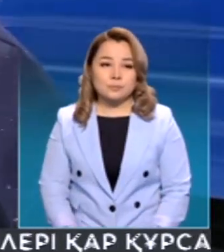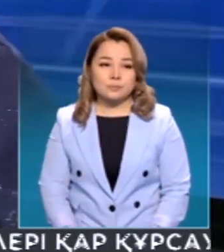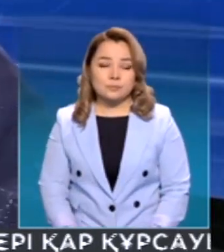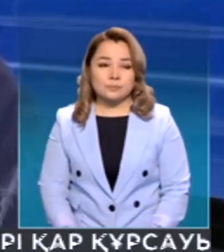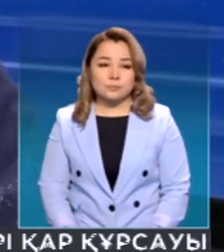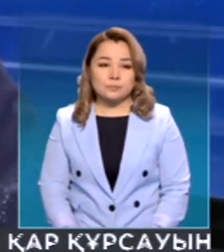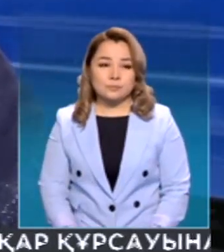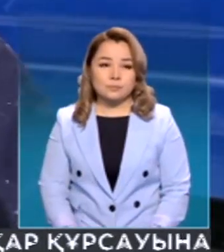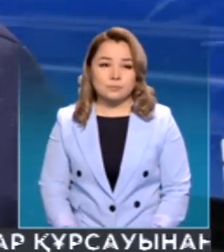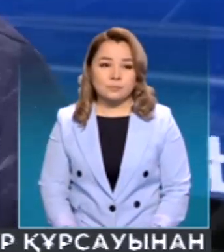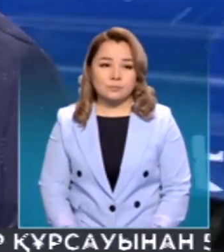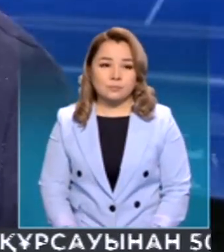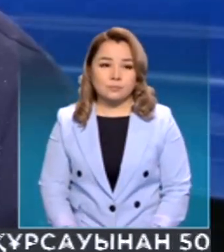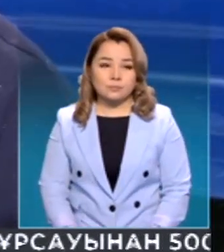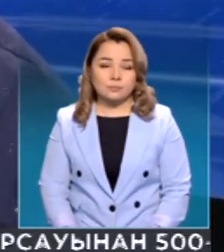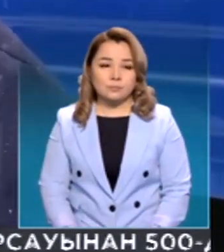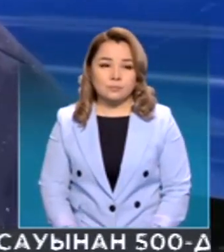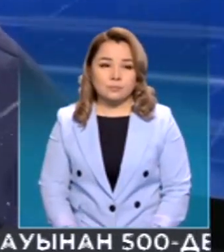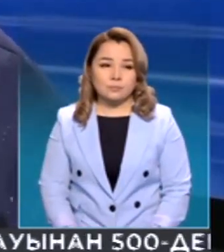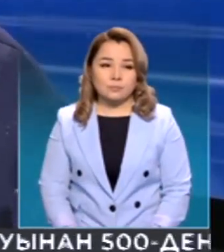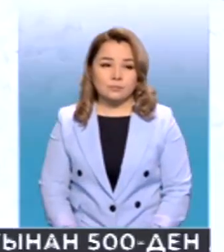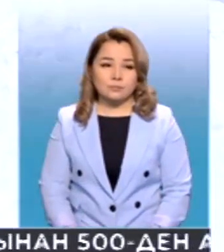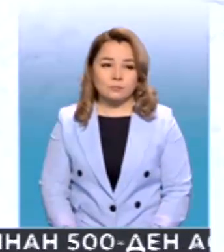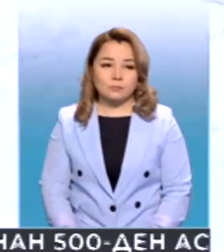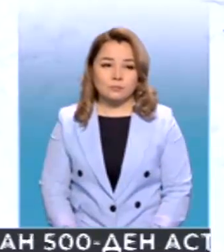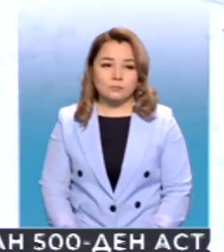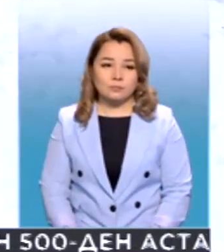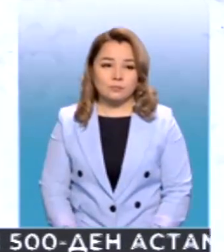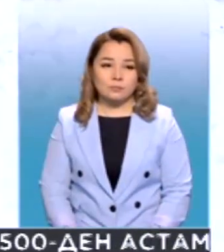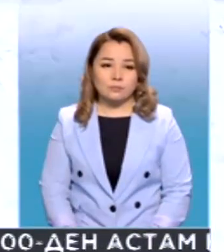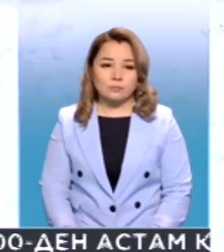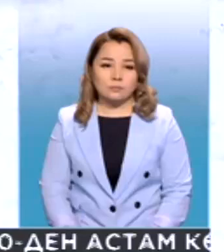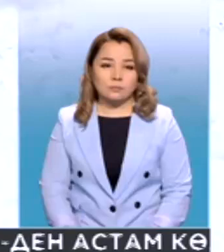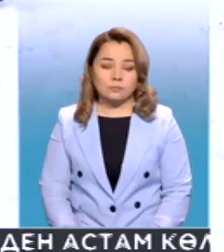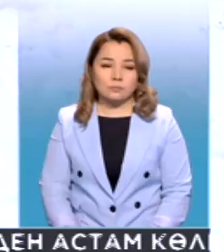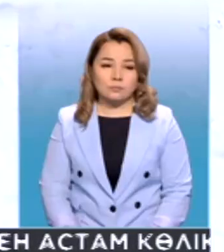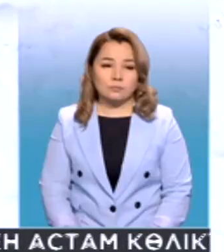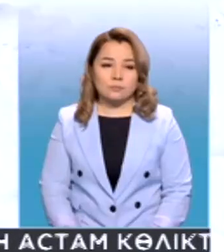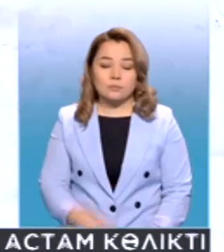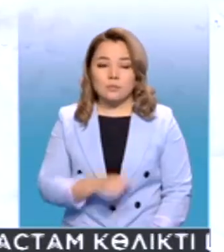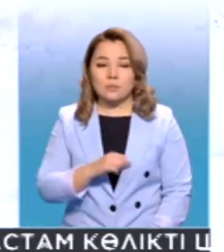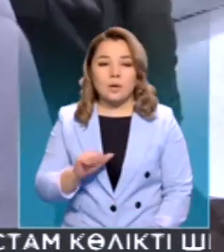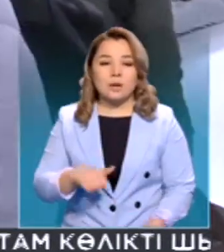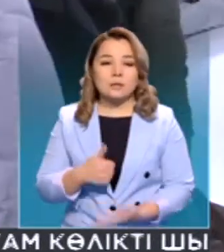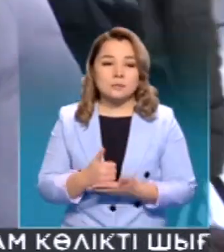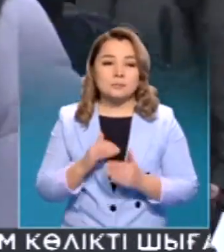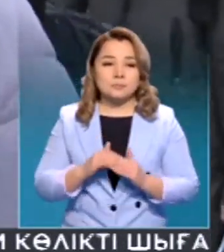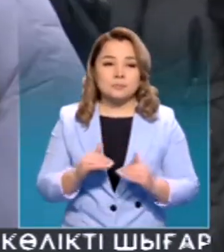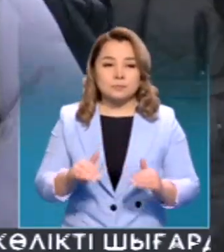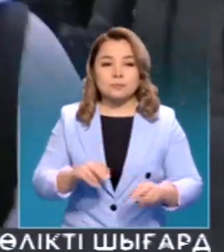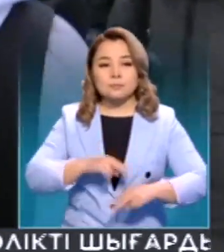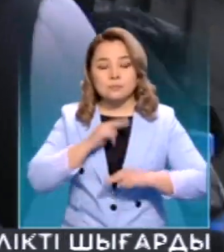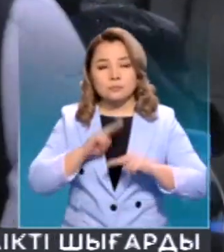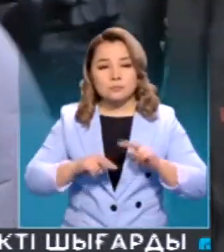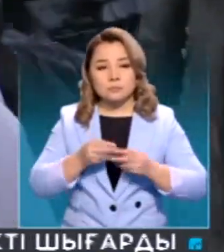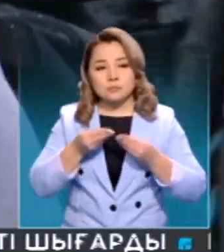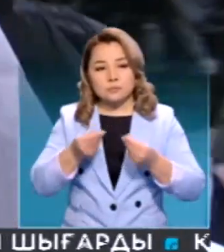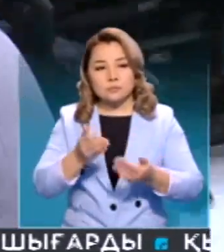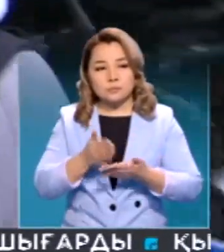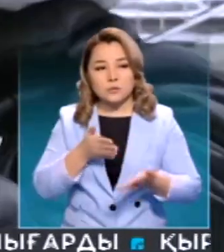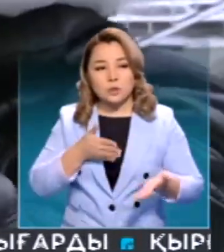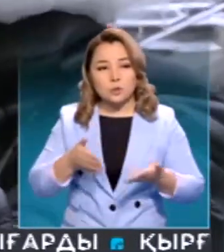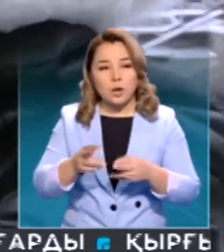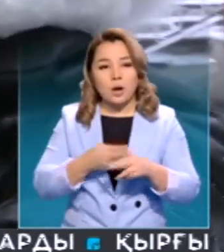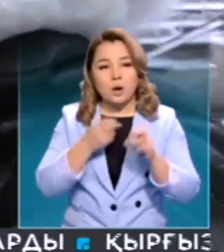Более 1000 детей уедут на санатории, курорты в 7 направлений. Ең бастысы балаларға жақсы көңіл күй сыйлап, олардың